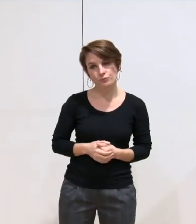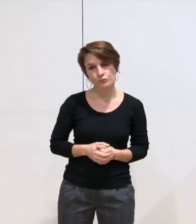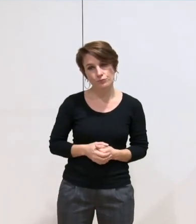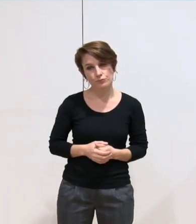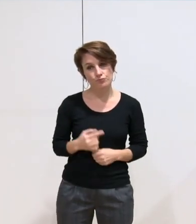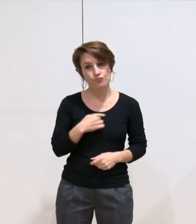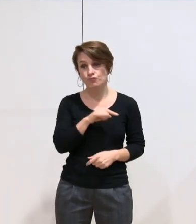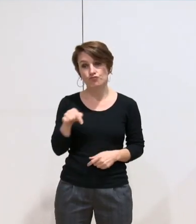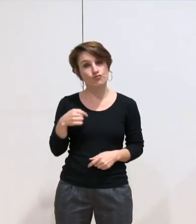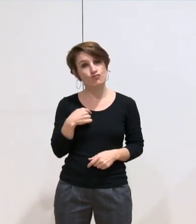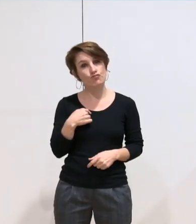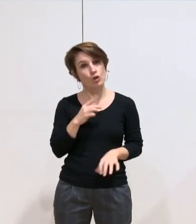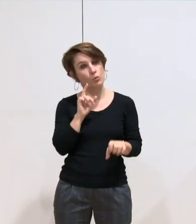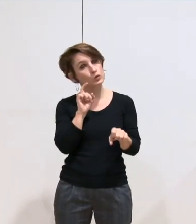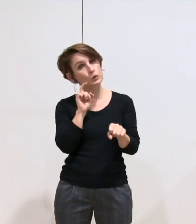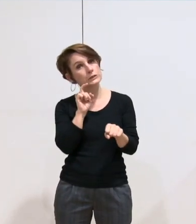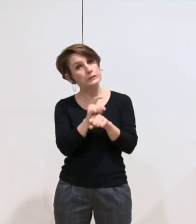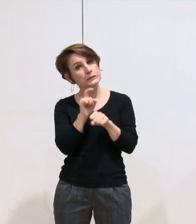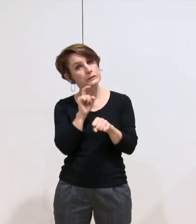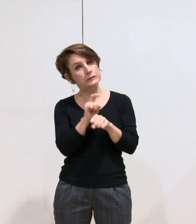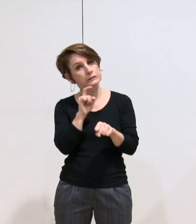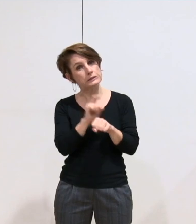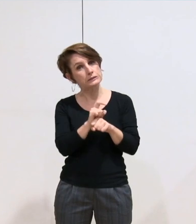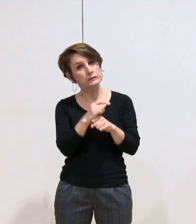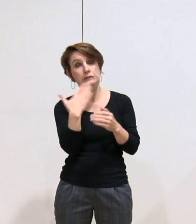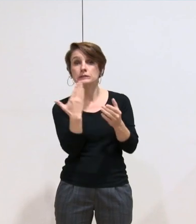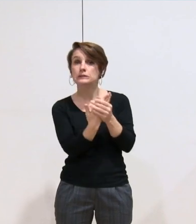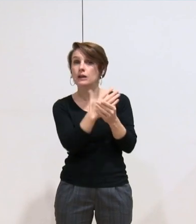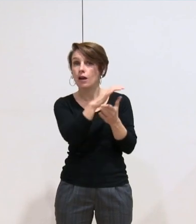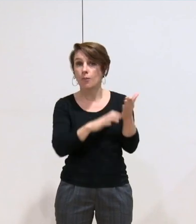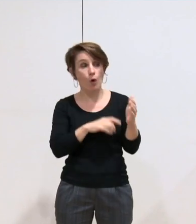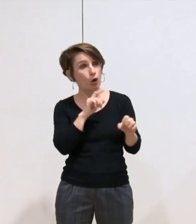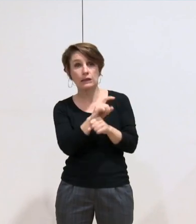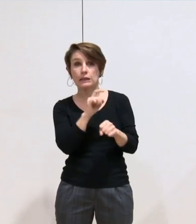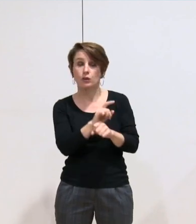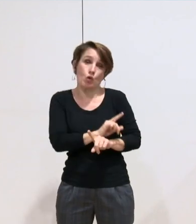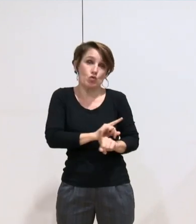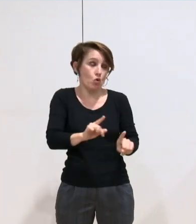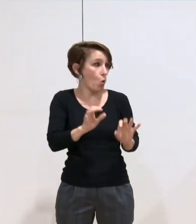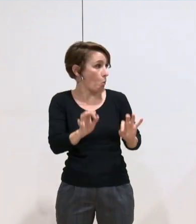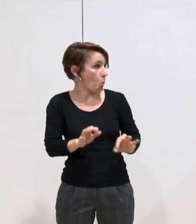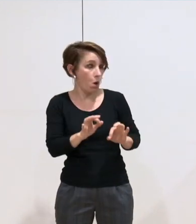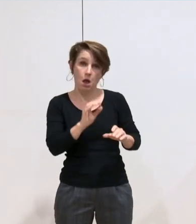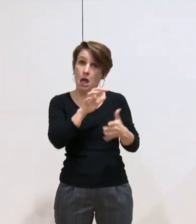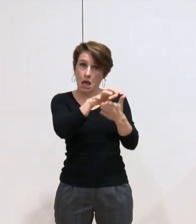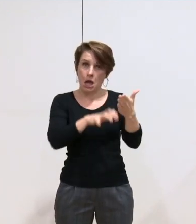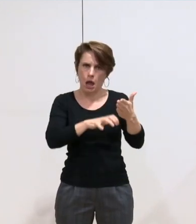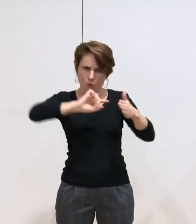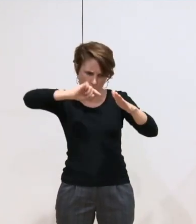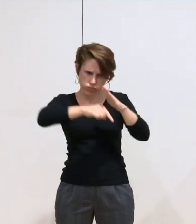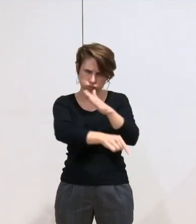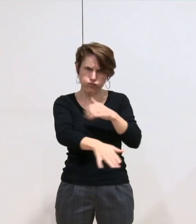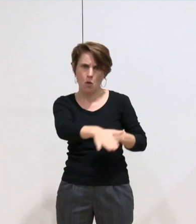Nous n'avons pas de critique à formuler sur le contenu de ce rapport, qui est assez fouillé,